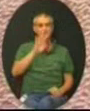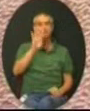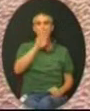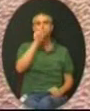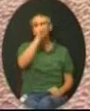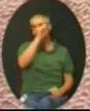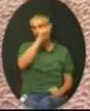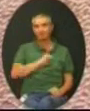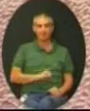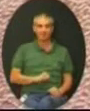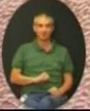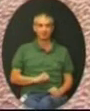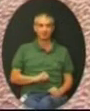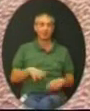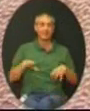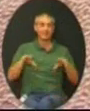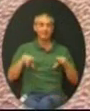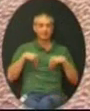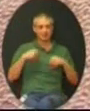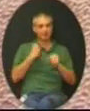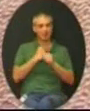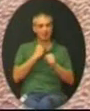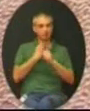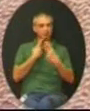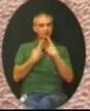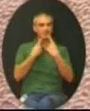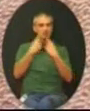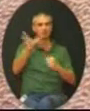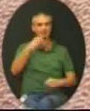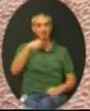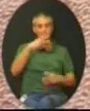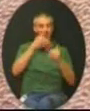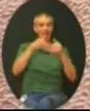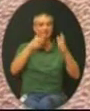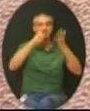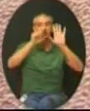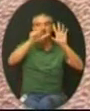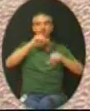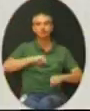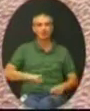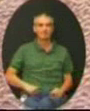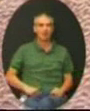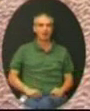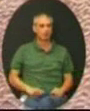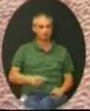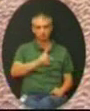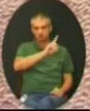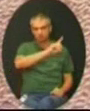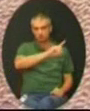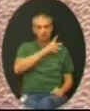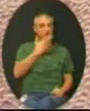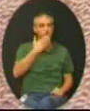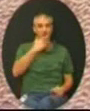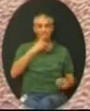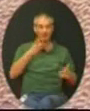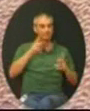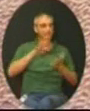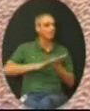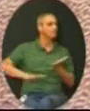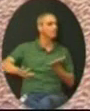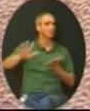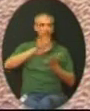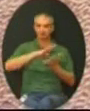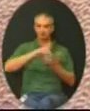כשבנימין נתניהו הסכים לנהל מסע ומתן על קווי 67, לא לירושלים